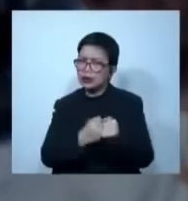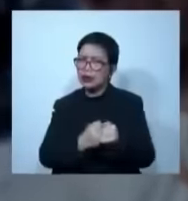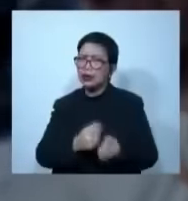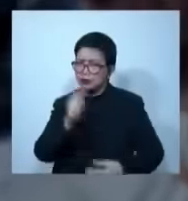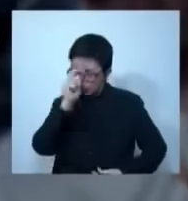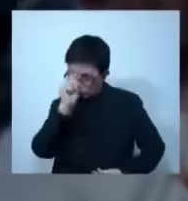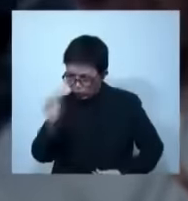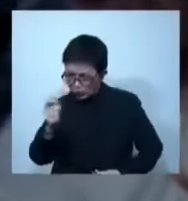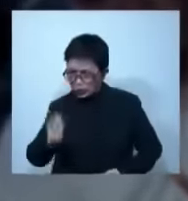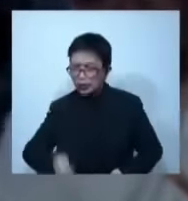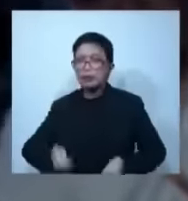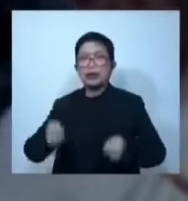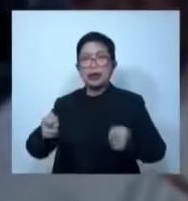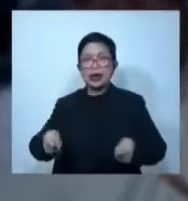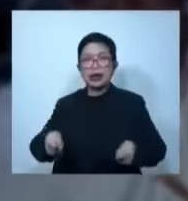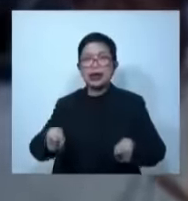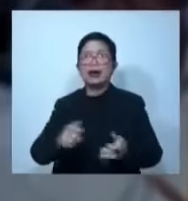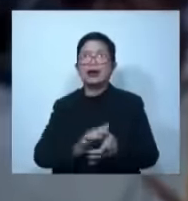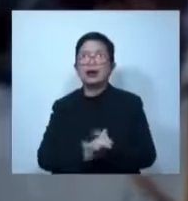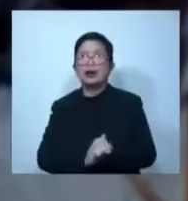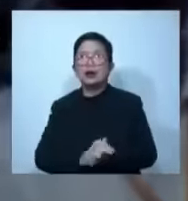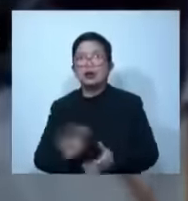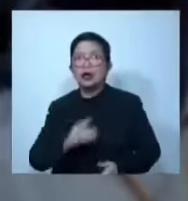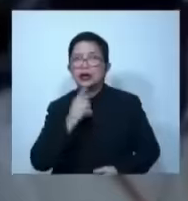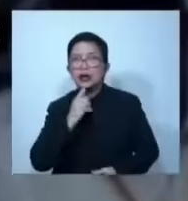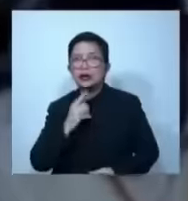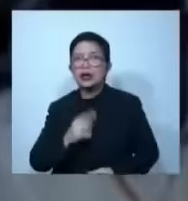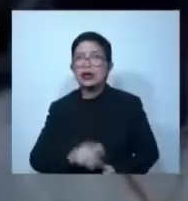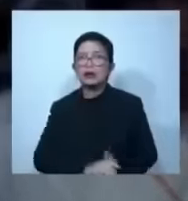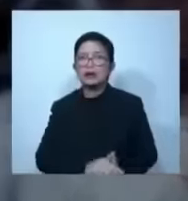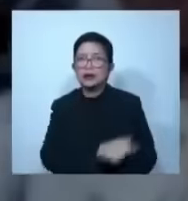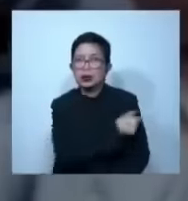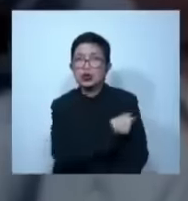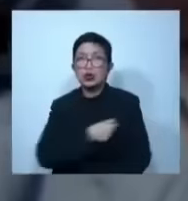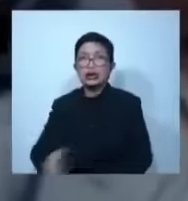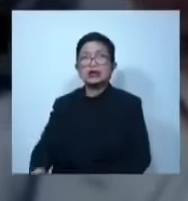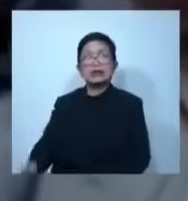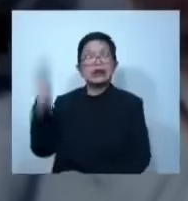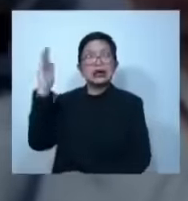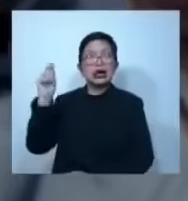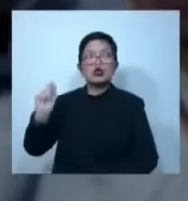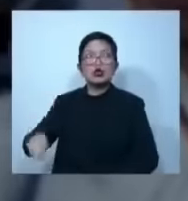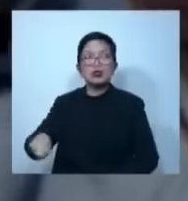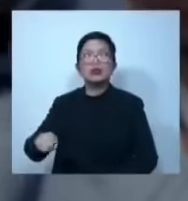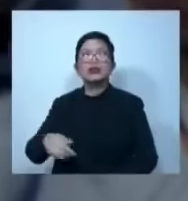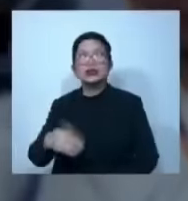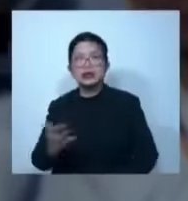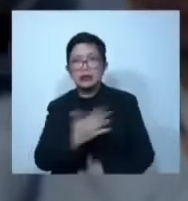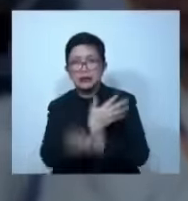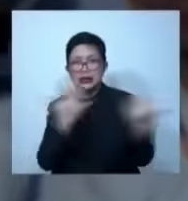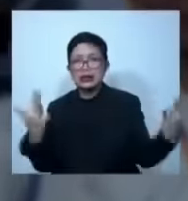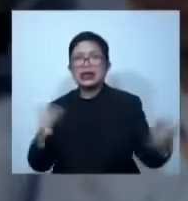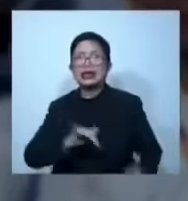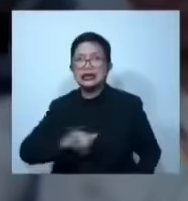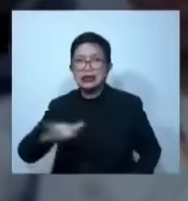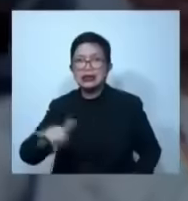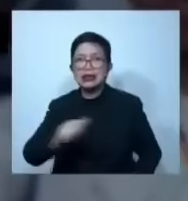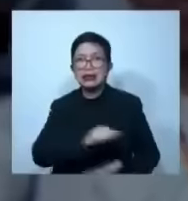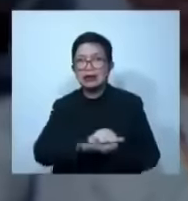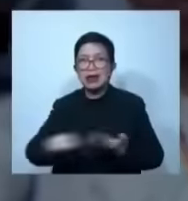undang-undang. Dengan begitu maka bukan hanya aparat penegak hukum tapi seluruh rakyat ikut memerangi korupsi. Korupsi